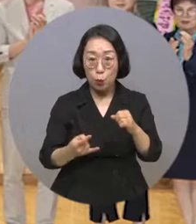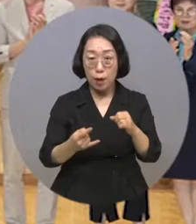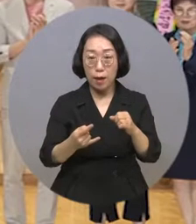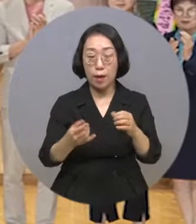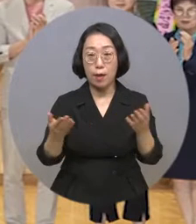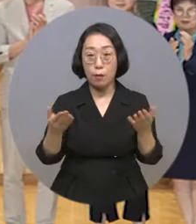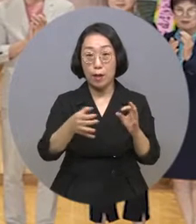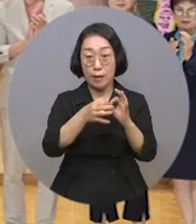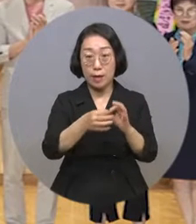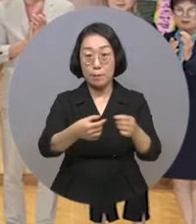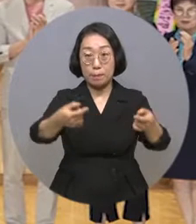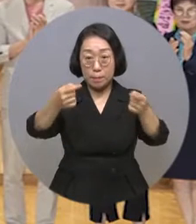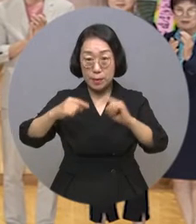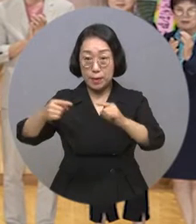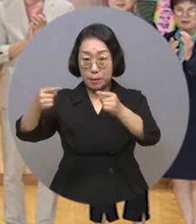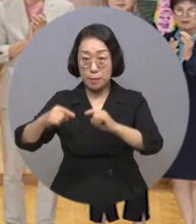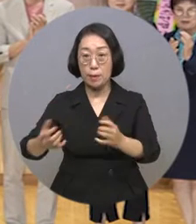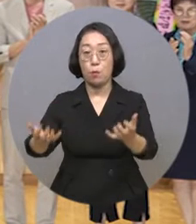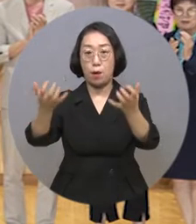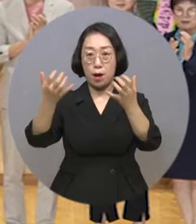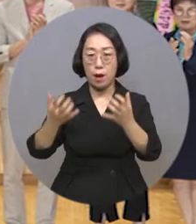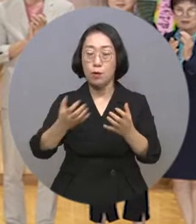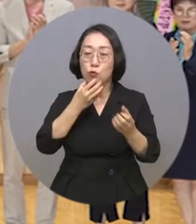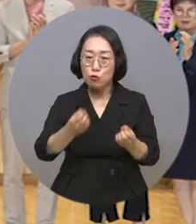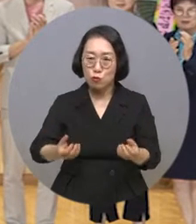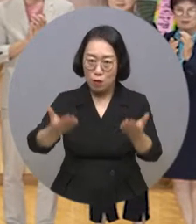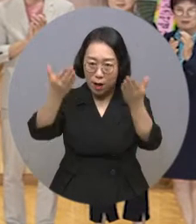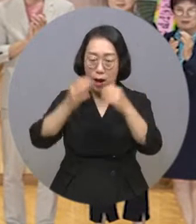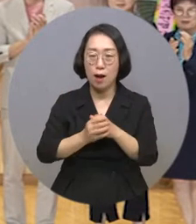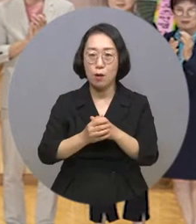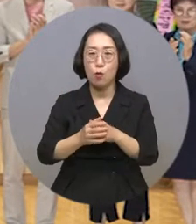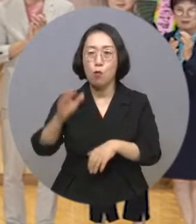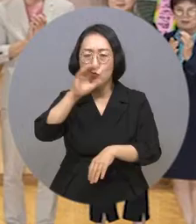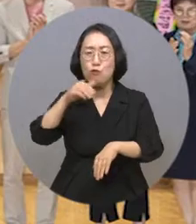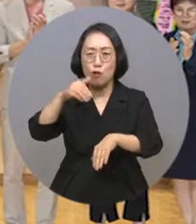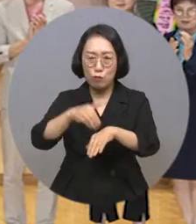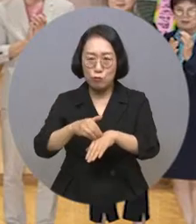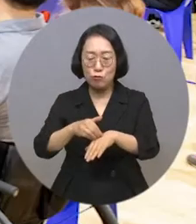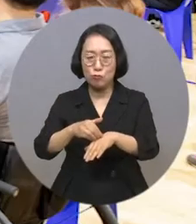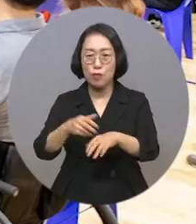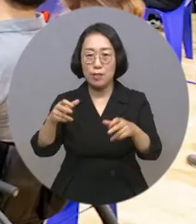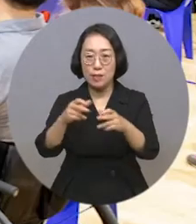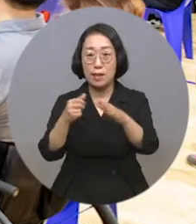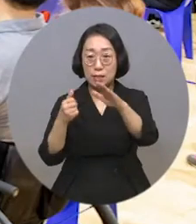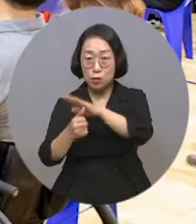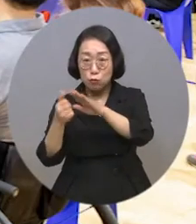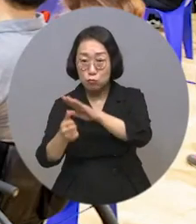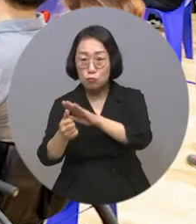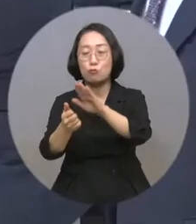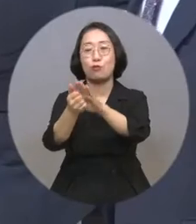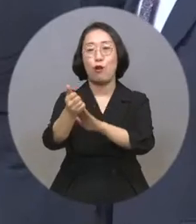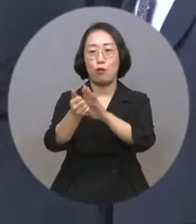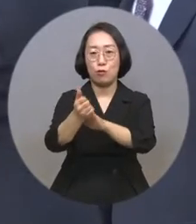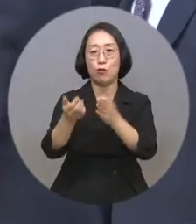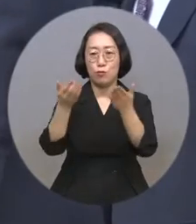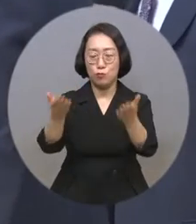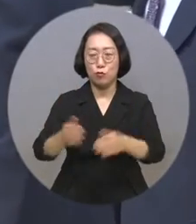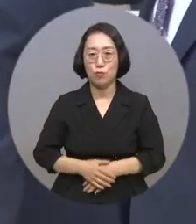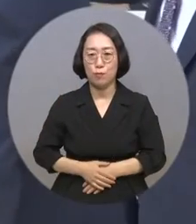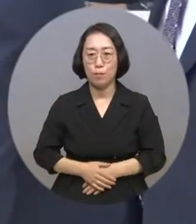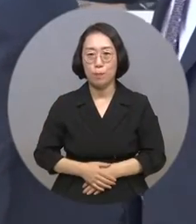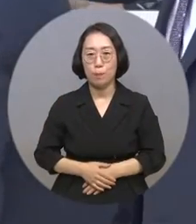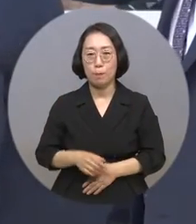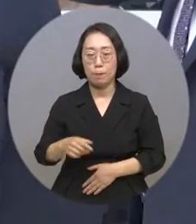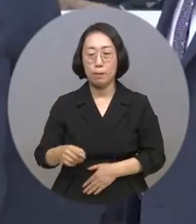참석해 이스포츠 개관을 축하하고 훈련중인 장애인 선수들을 격려했습니다 방향